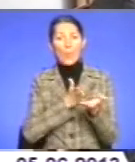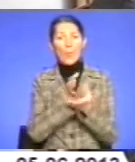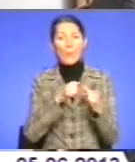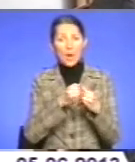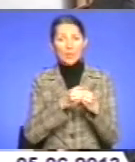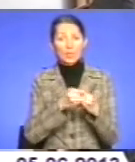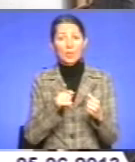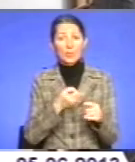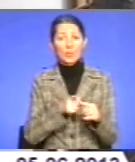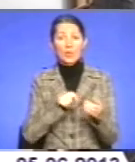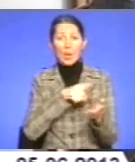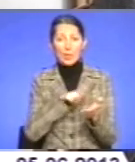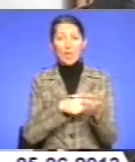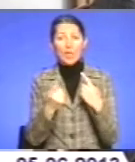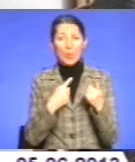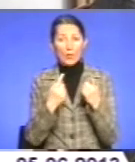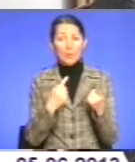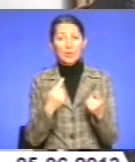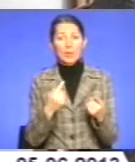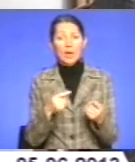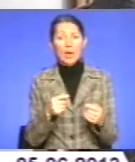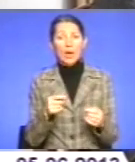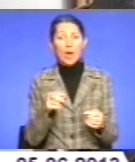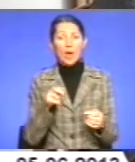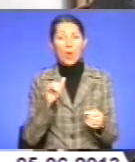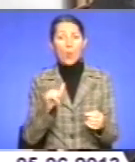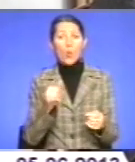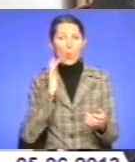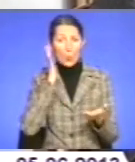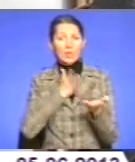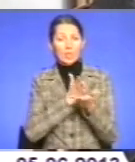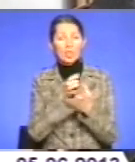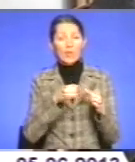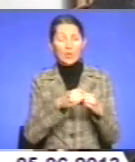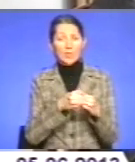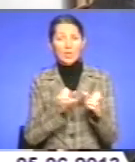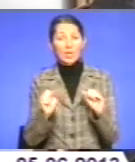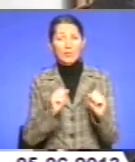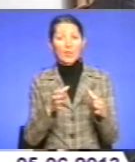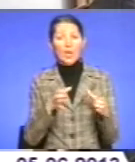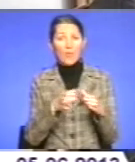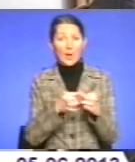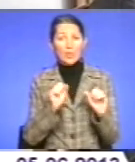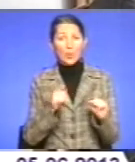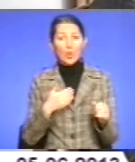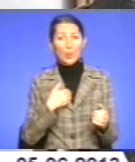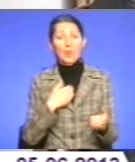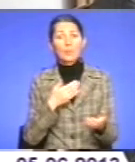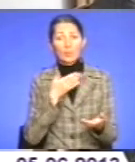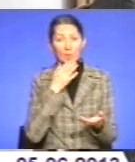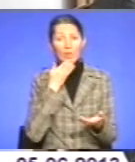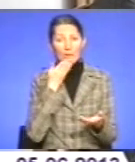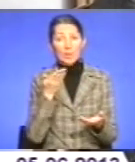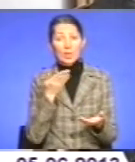сьогодні, будуть обговорюватися саме в фракціях, і керівники фракції зможуть мені підтвердити максимально зручну дату